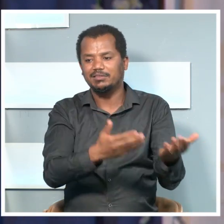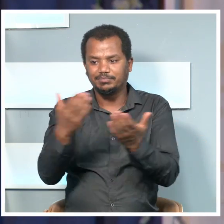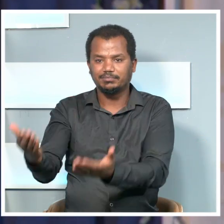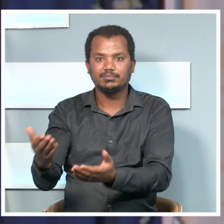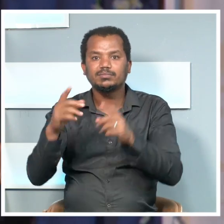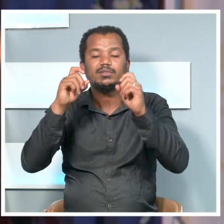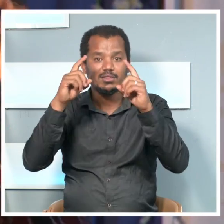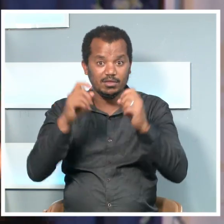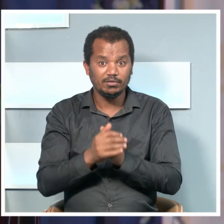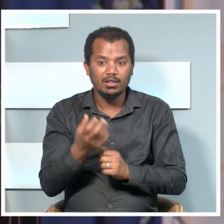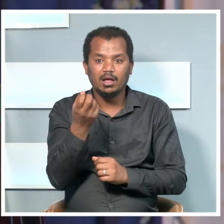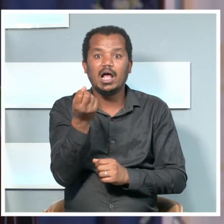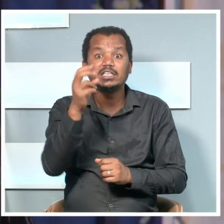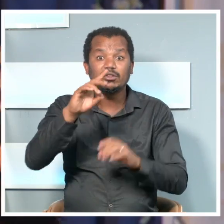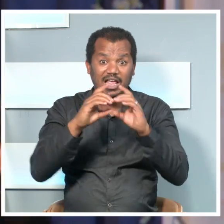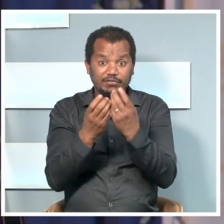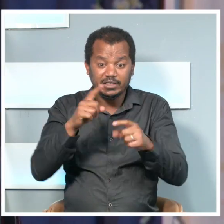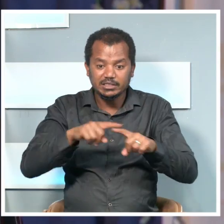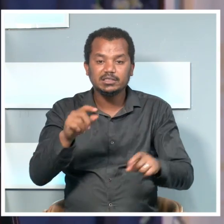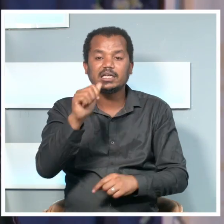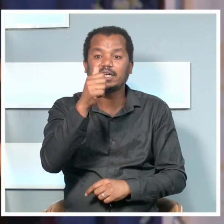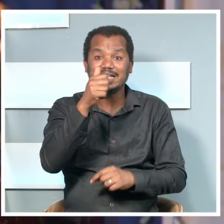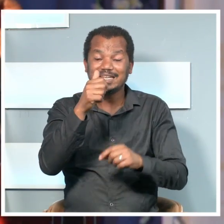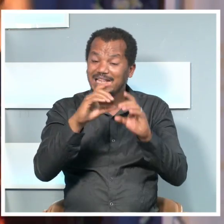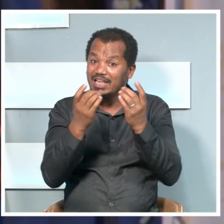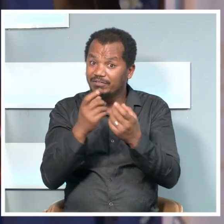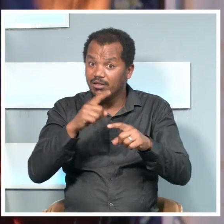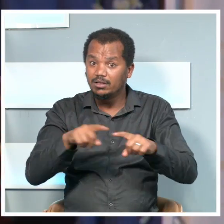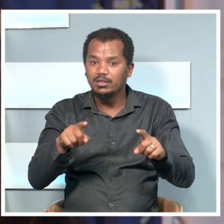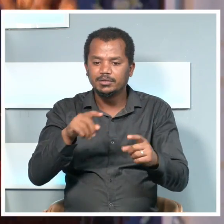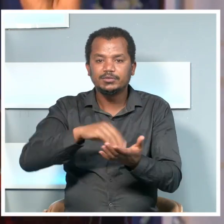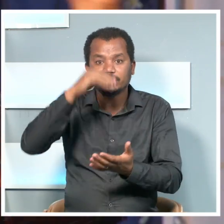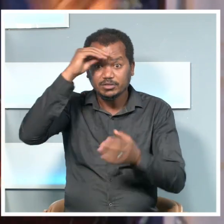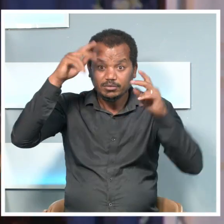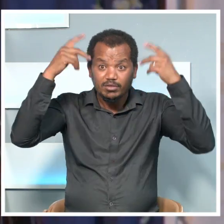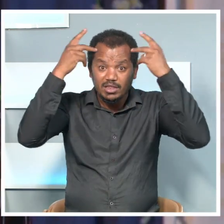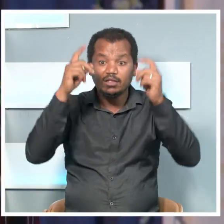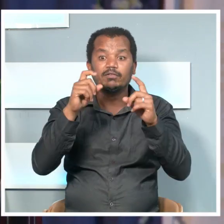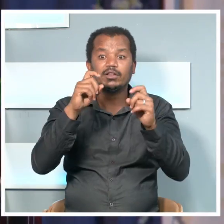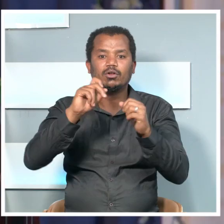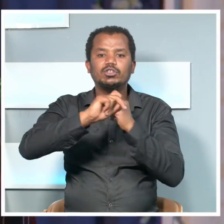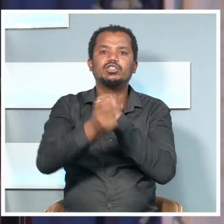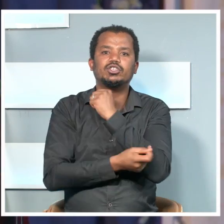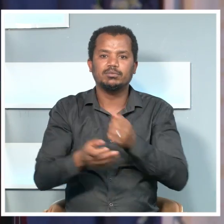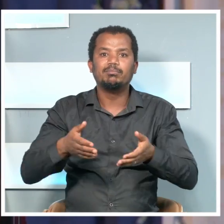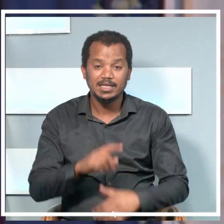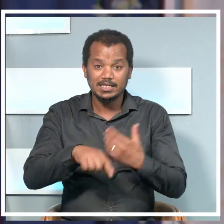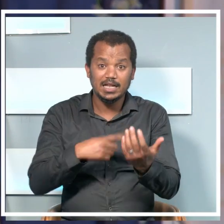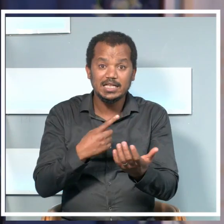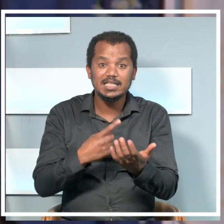ተፈተነች 12ኛ ክፍል ላይ ግን 10ኛ ክፍል ላይ ግን ትምህርት ሚኒስቴር ወይንም ፈተናዎች ድርጅት መፍቀድ